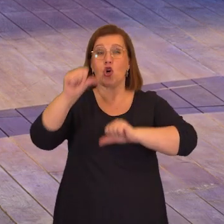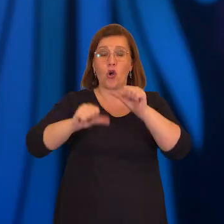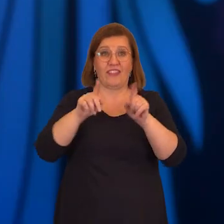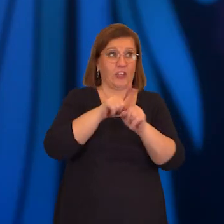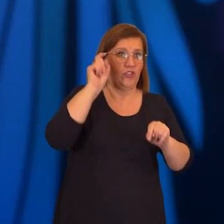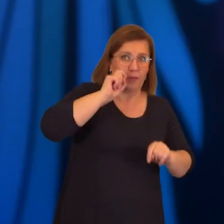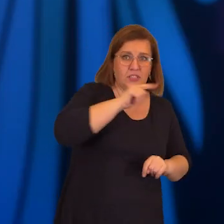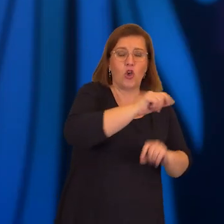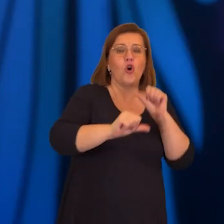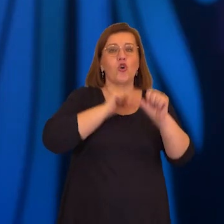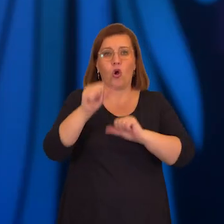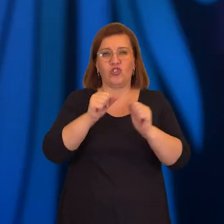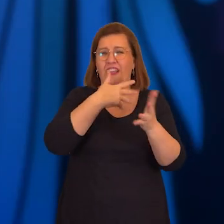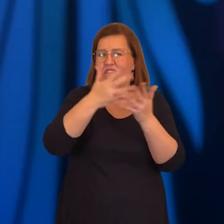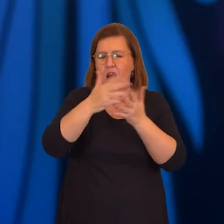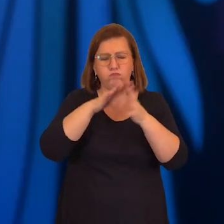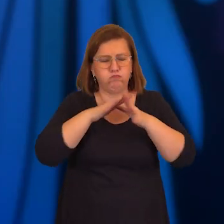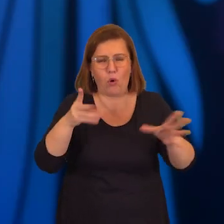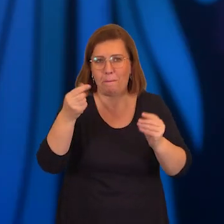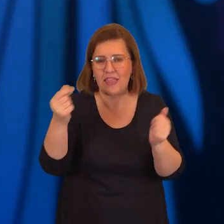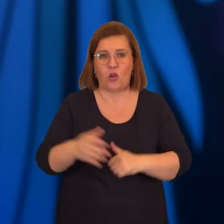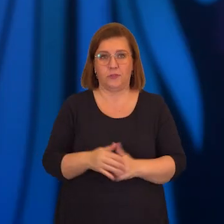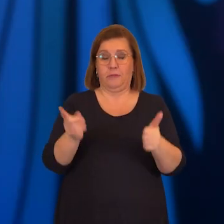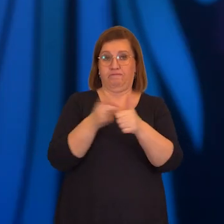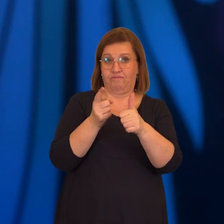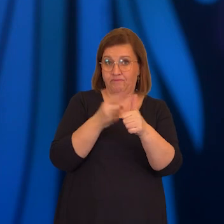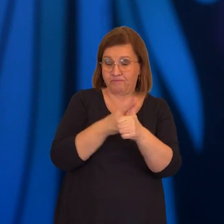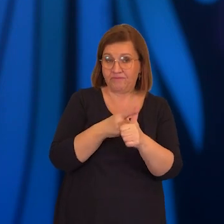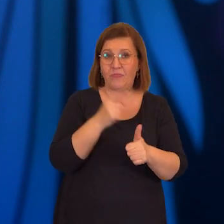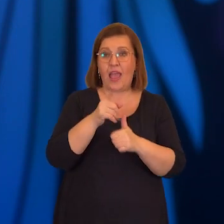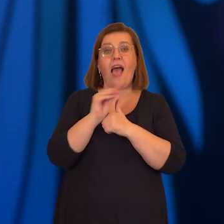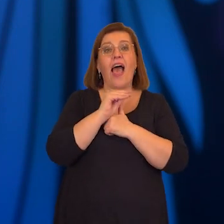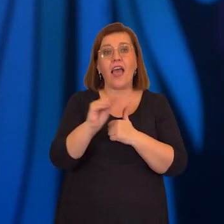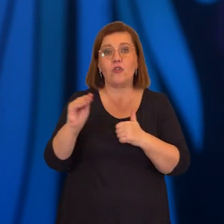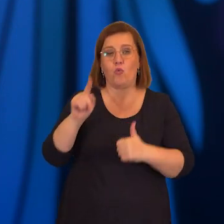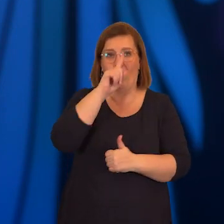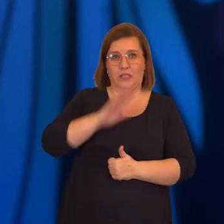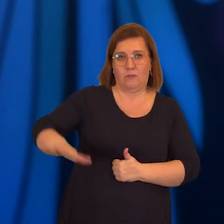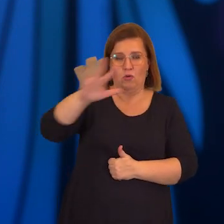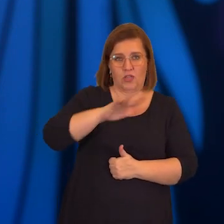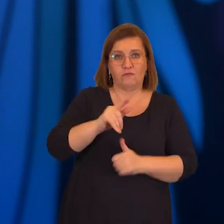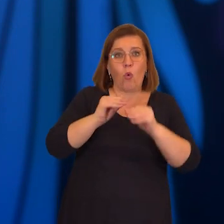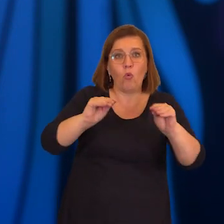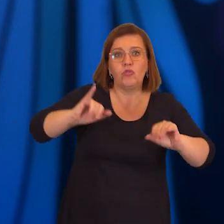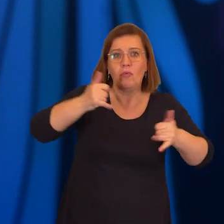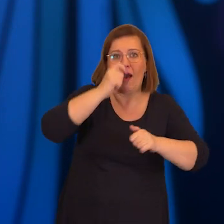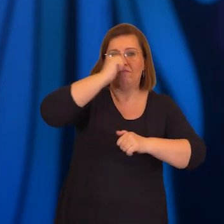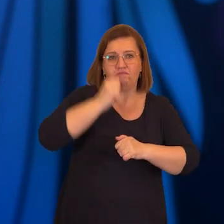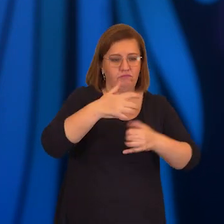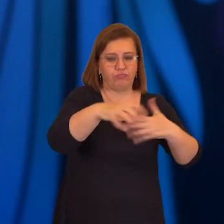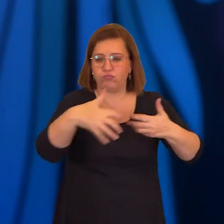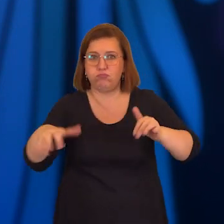3 rzeczy. Po pierwsze, edukują społeczeństwo i uczą, jak segregować śmieci plastikowe. Po